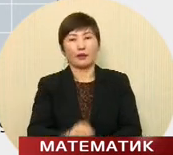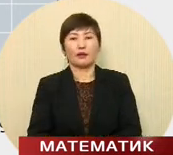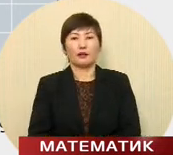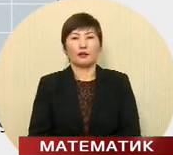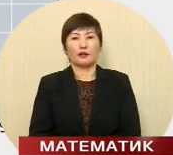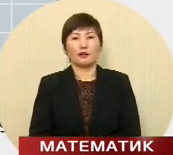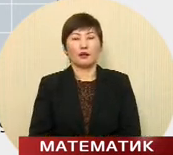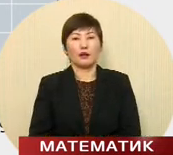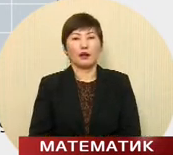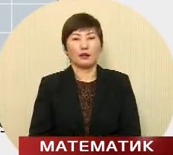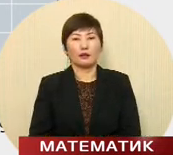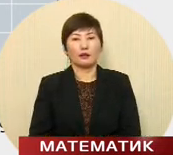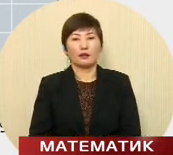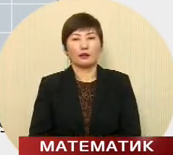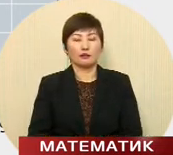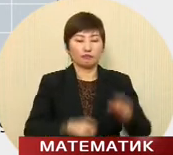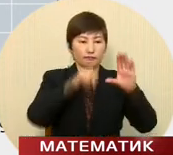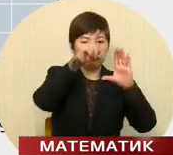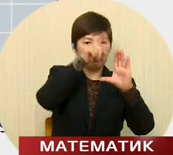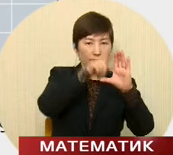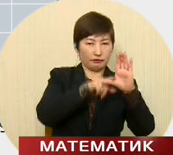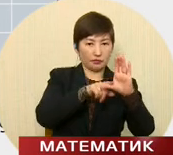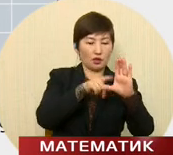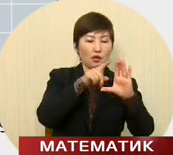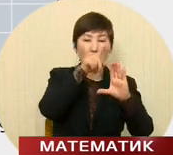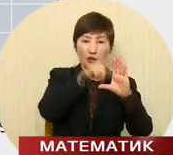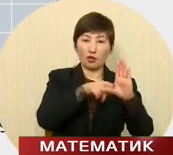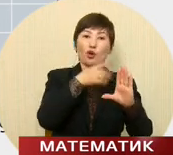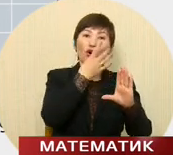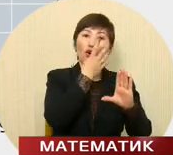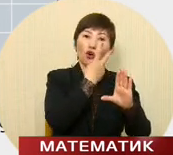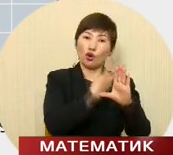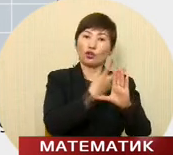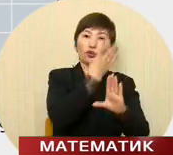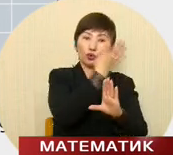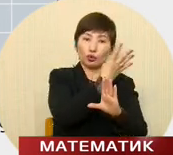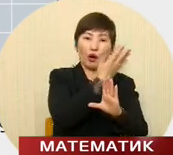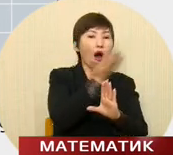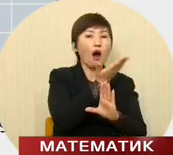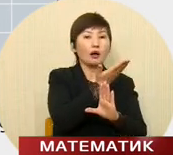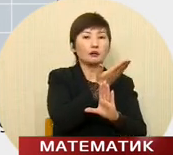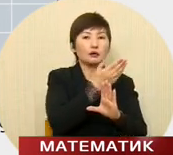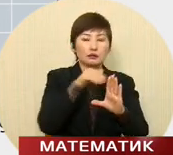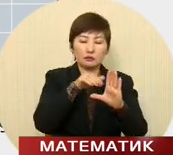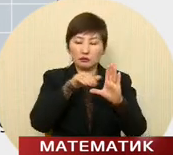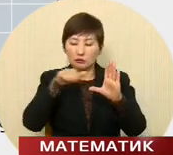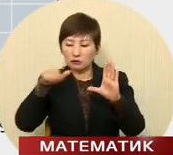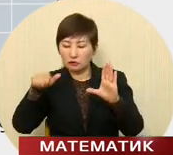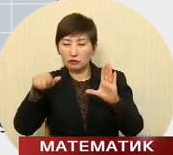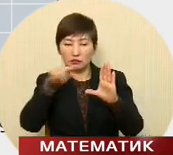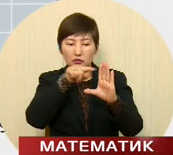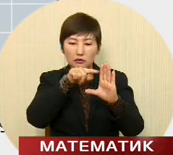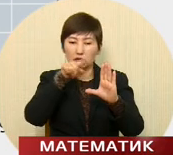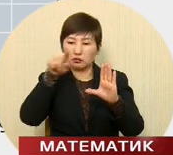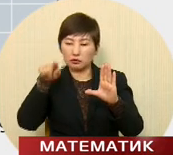бүгдээрээ агаарын температур гэсэн багнасаа 24 хэм гэдгийг эндээс харъя. За хоошоо явах юм бол